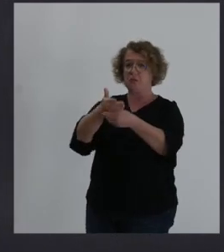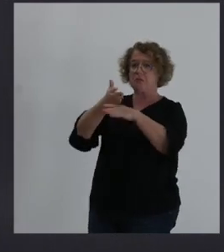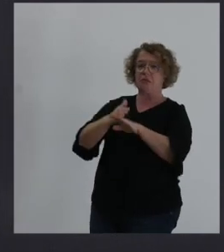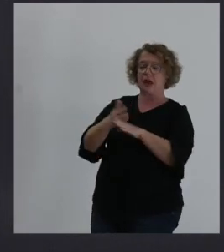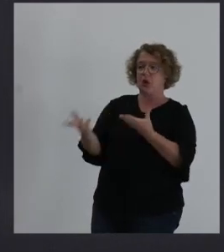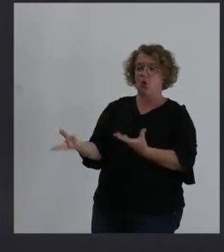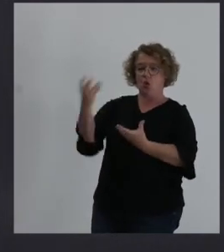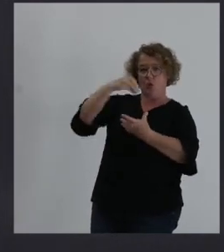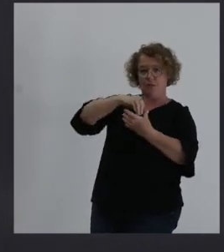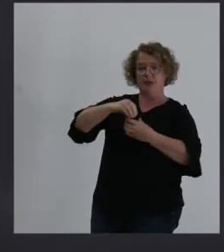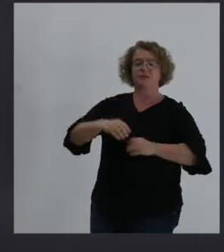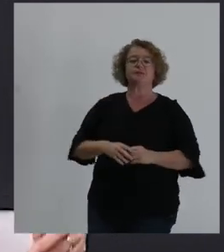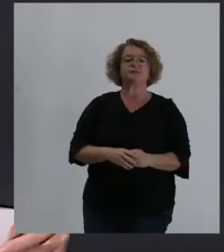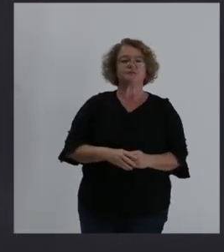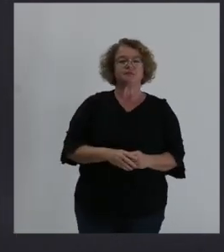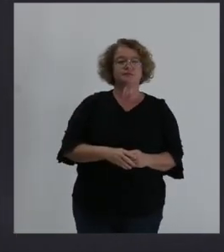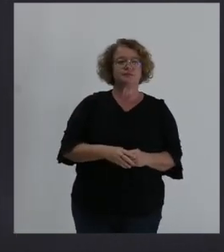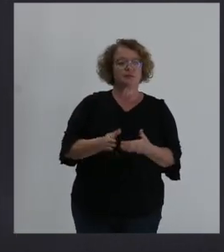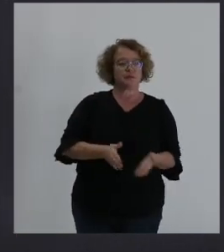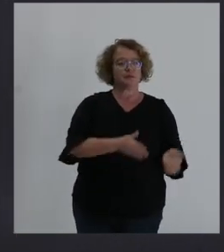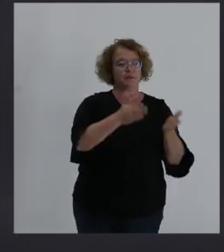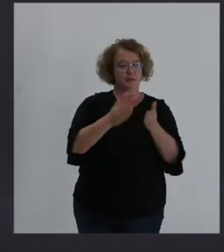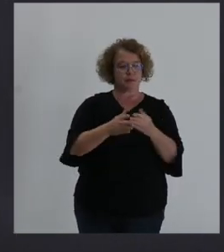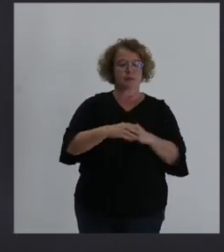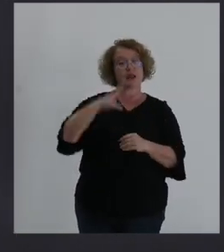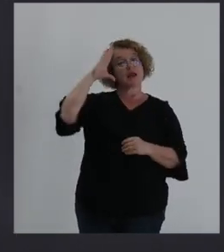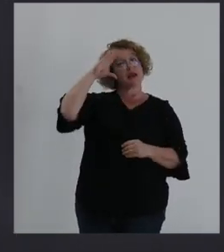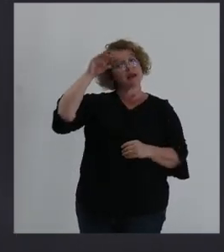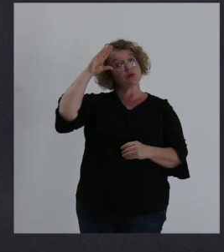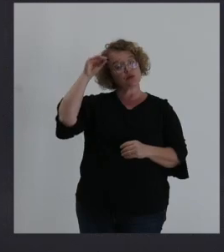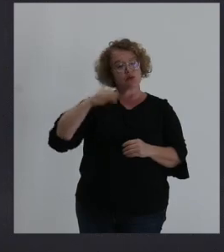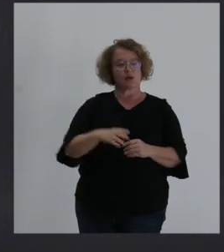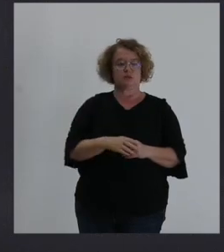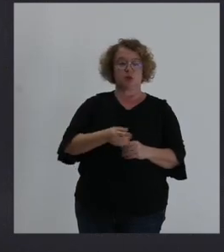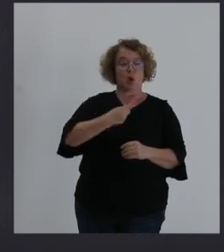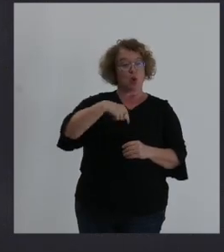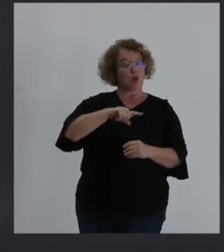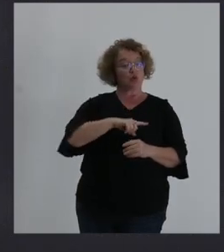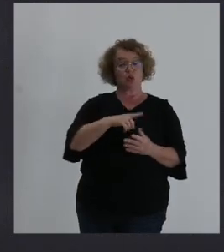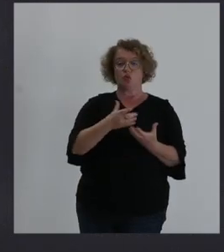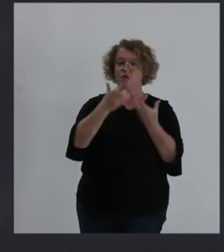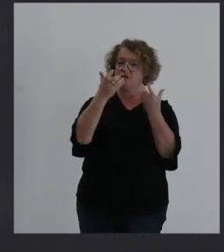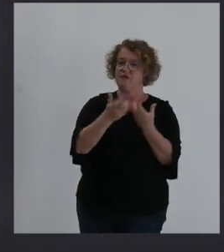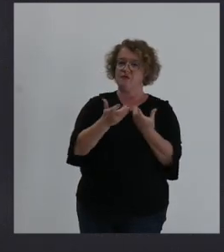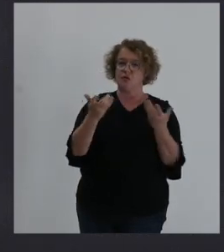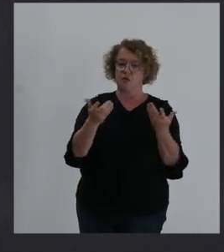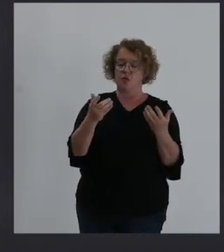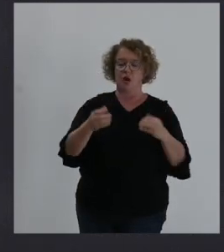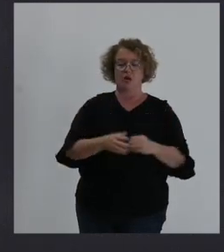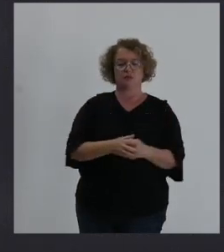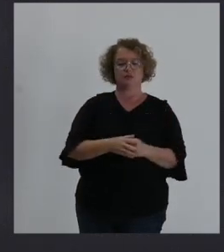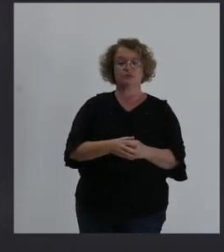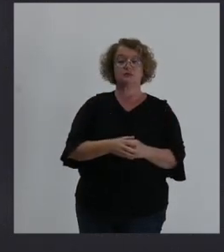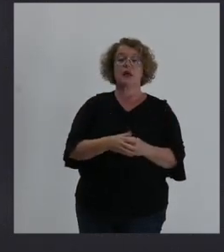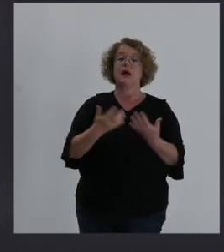nous en emparer. Alors, en ce qui concerne les étudiantes et les étudiants, nous sommes profondément attachés à des principes